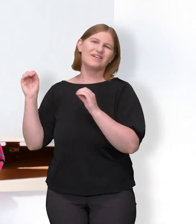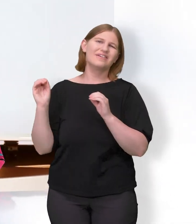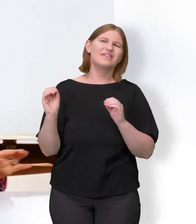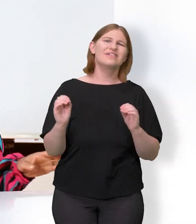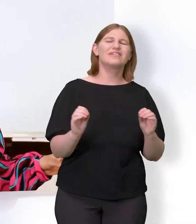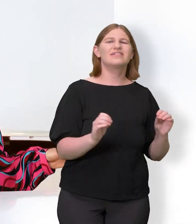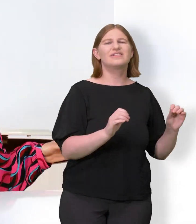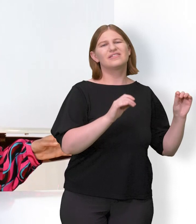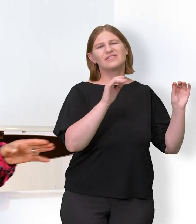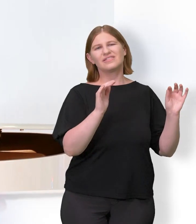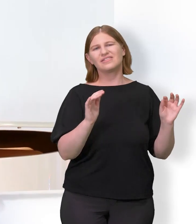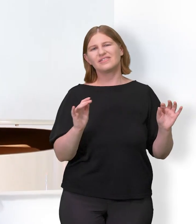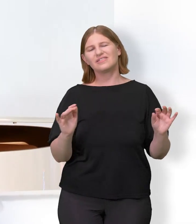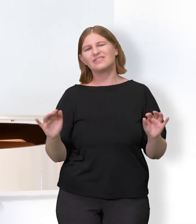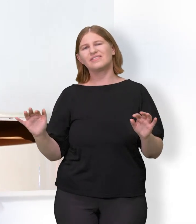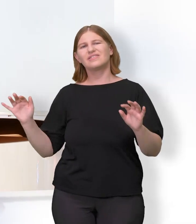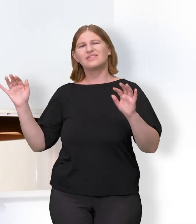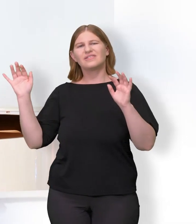yeah.